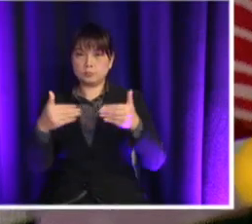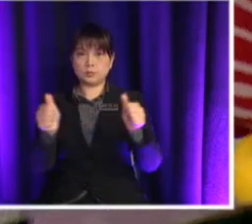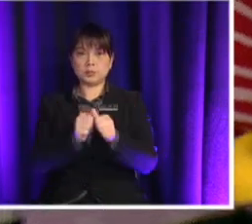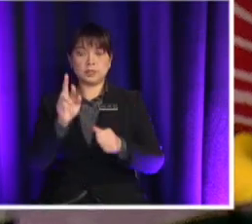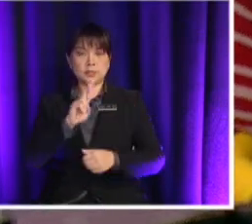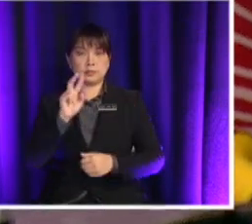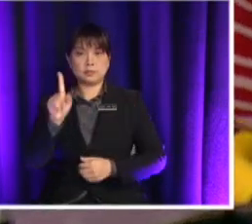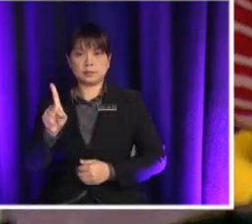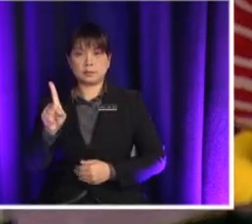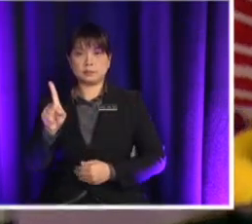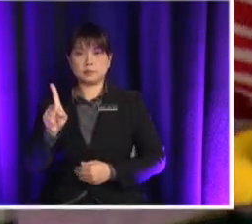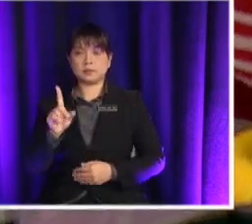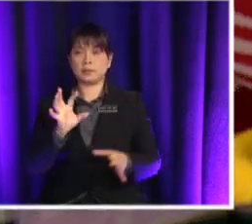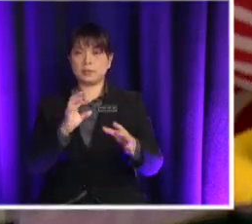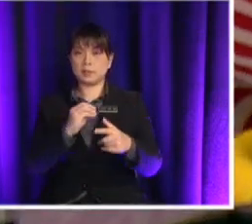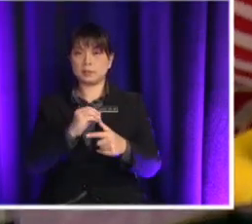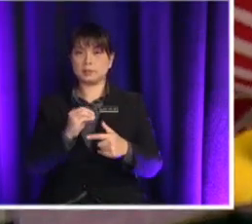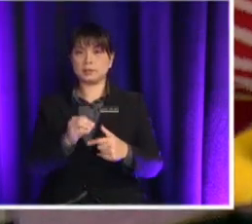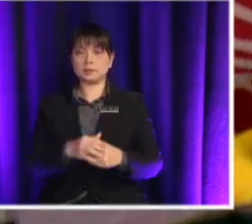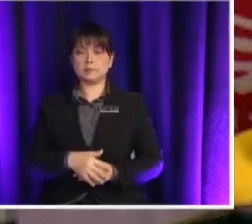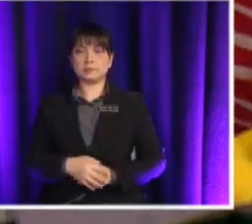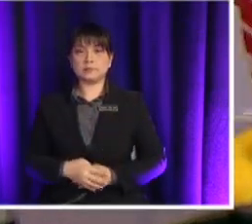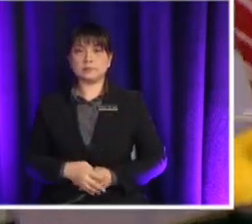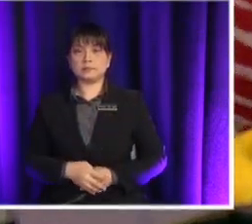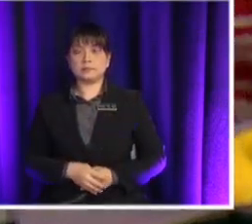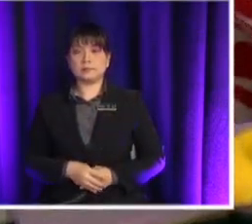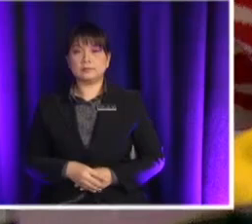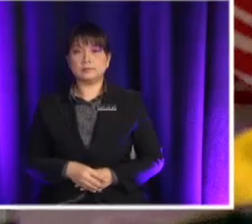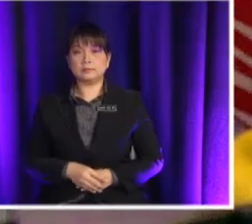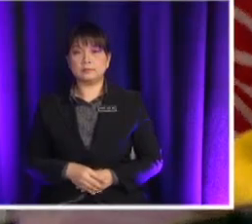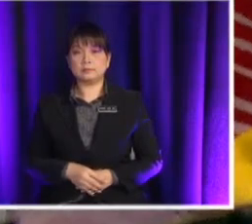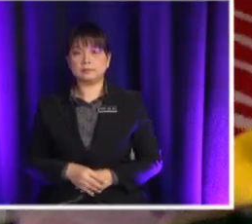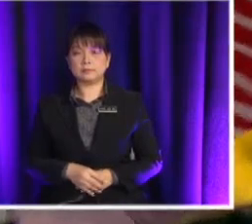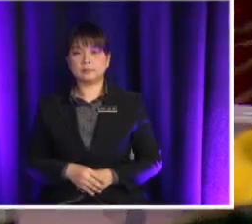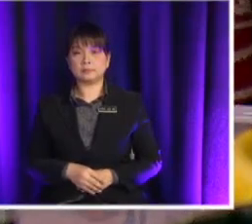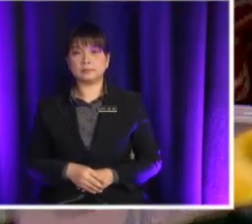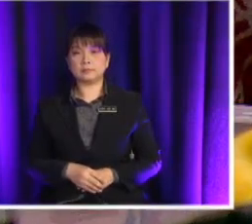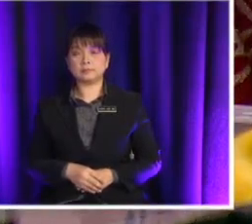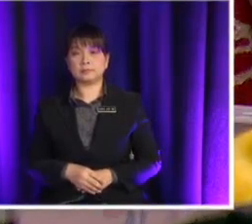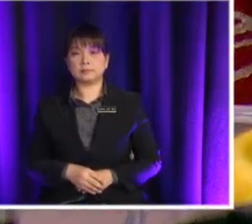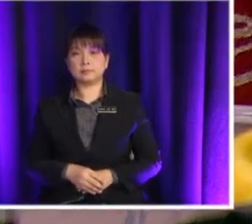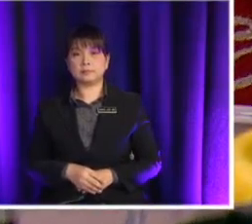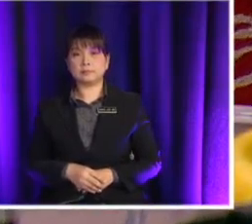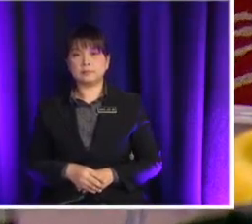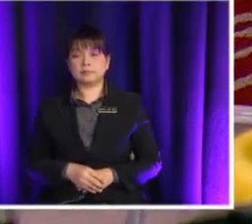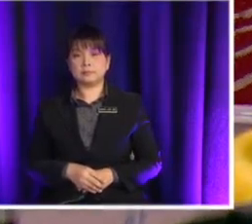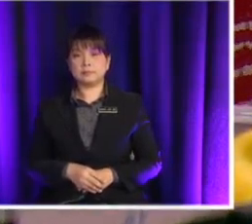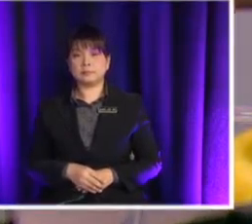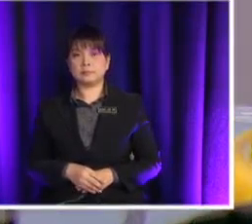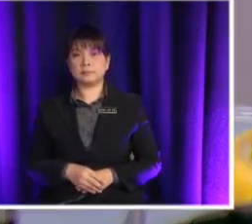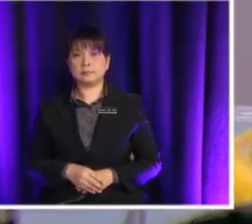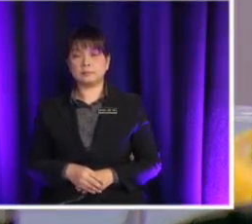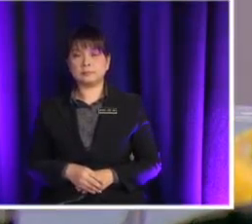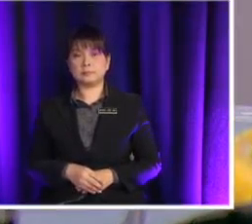kita sambungkan ataupun kita nak sambungkan yang mana? Terpulang pada kita. R2 kita nak sambungkan dengan R1 tadi ataupun kita